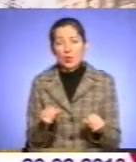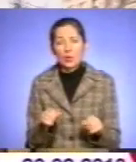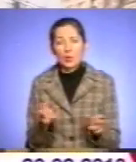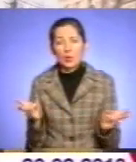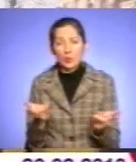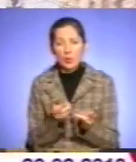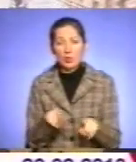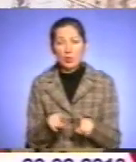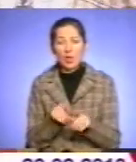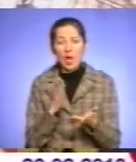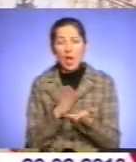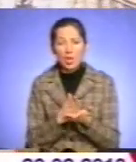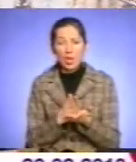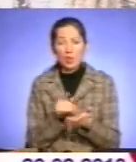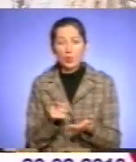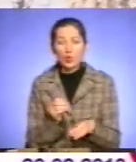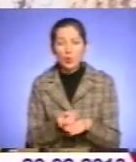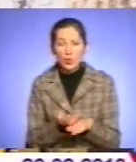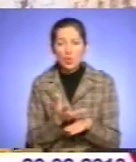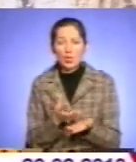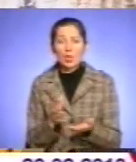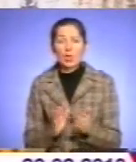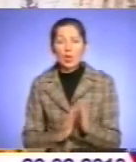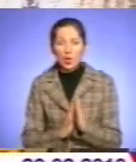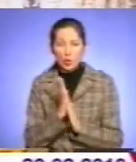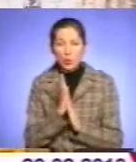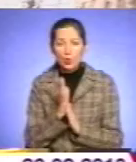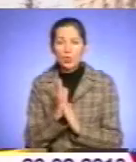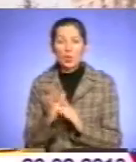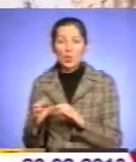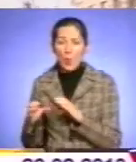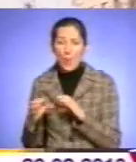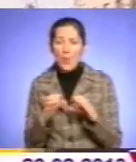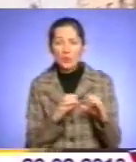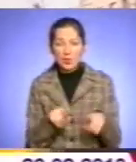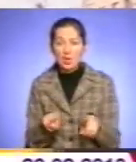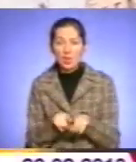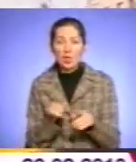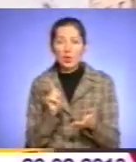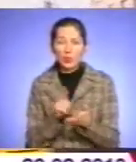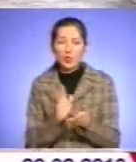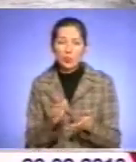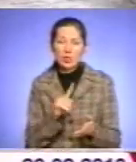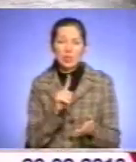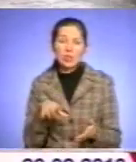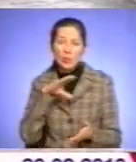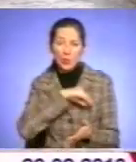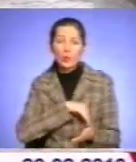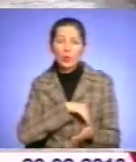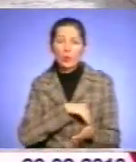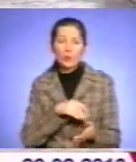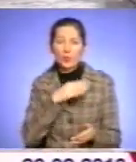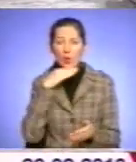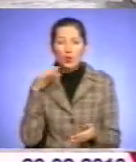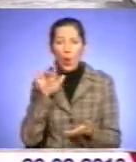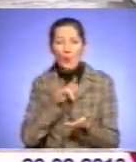напевне, така є, тому що ціни ростуть і перевізники теж повинні бути з прибутком. У багатьох містах